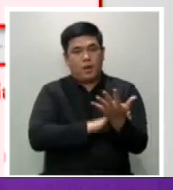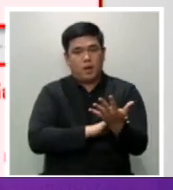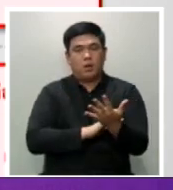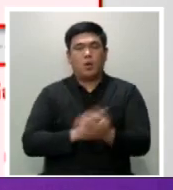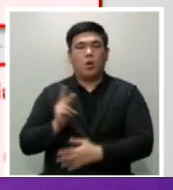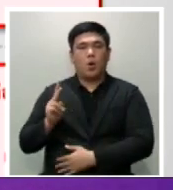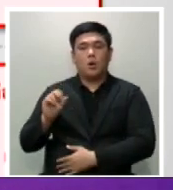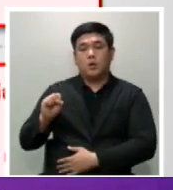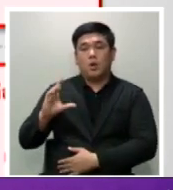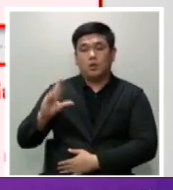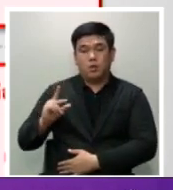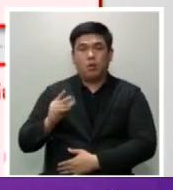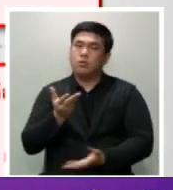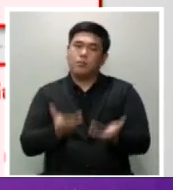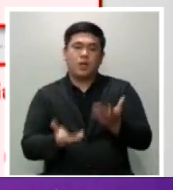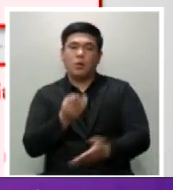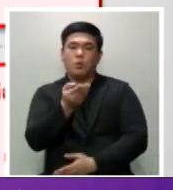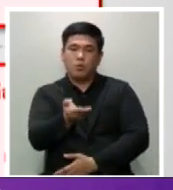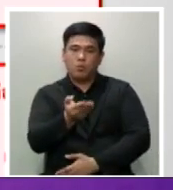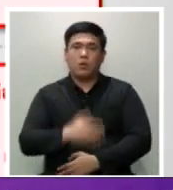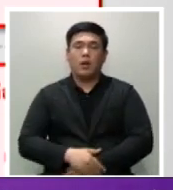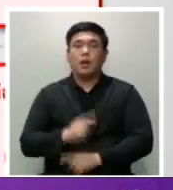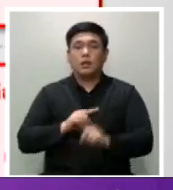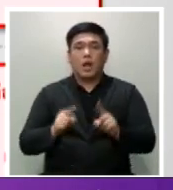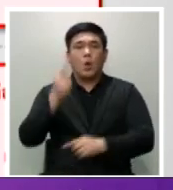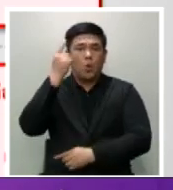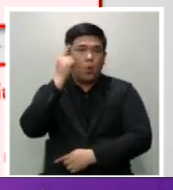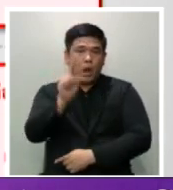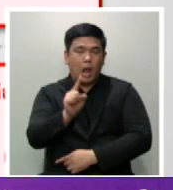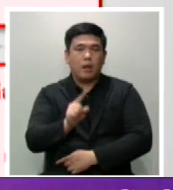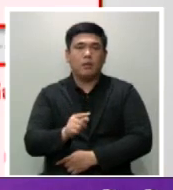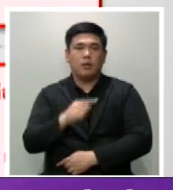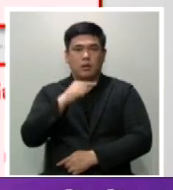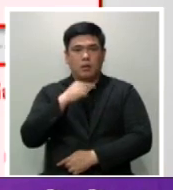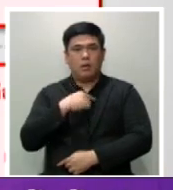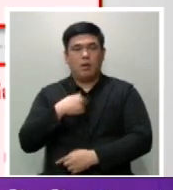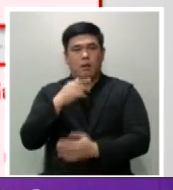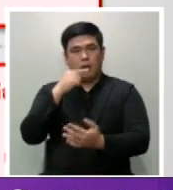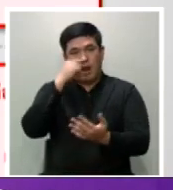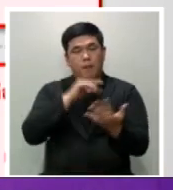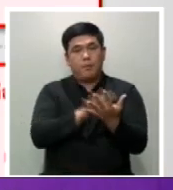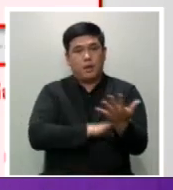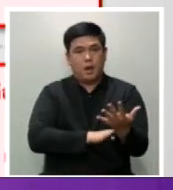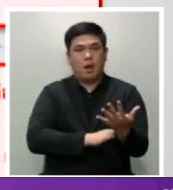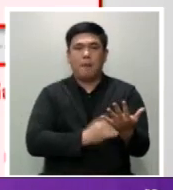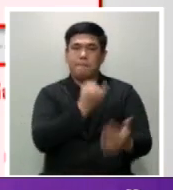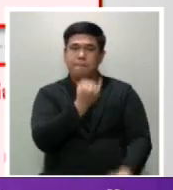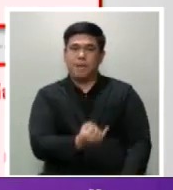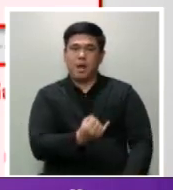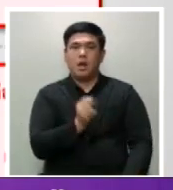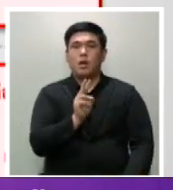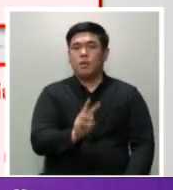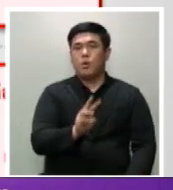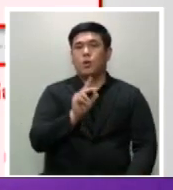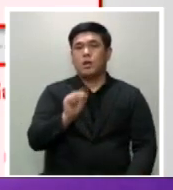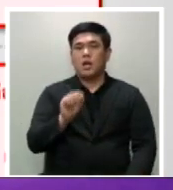หรือเป็นนายกก็ชาบตามทีแต่โปรดรู้ด้วยนะว่าประเทศของคุณเนี่ยได้แพ้คดีใ